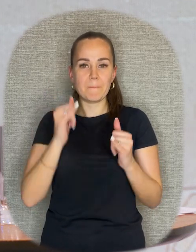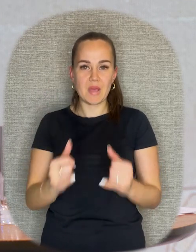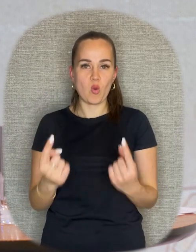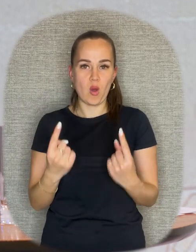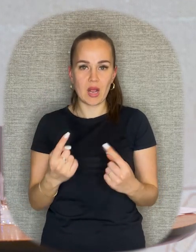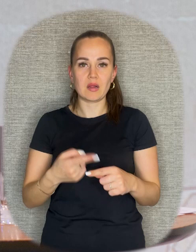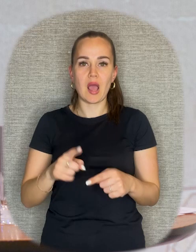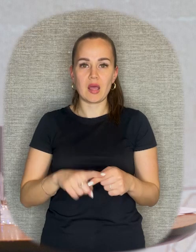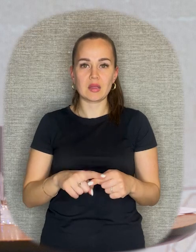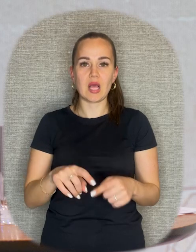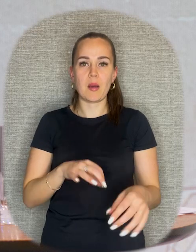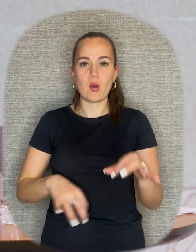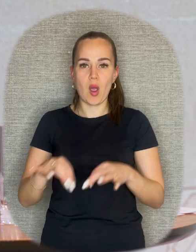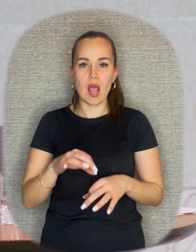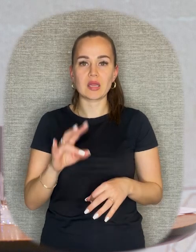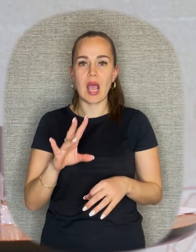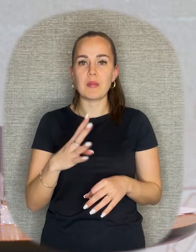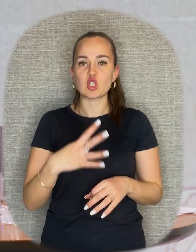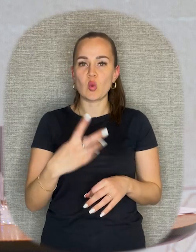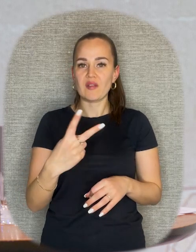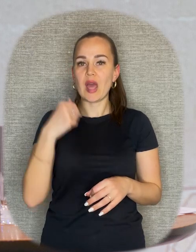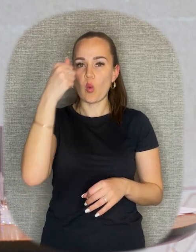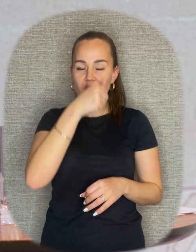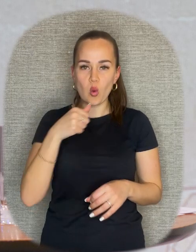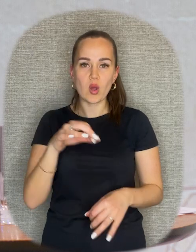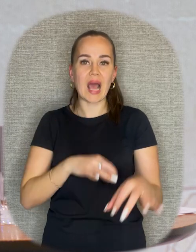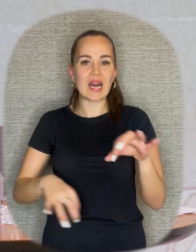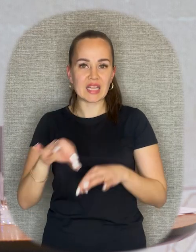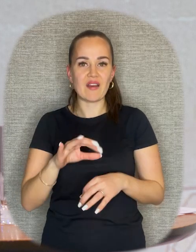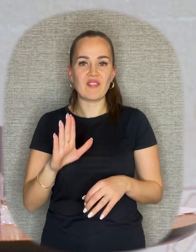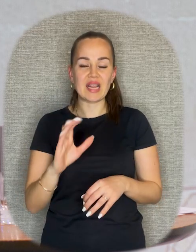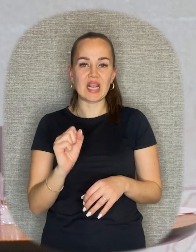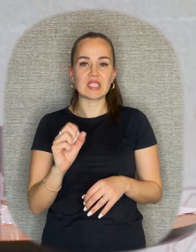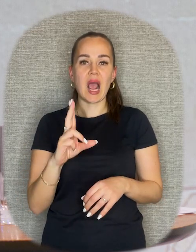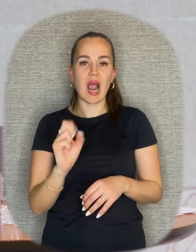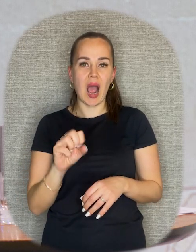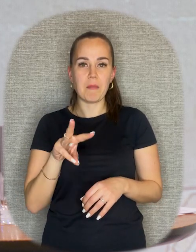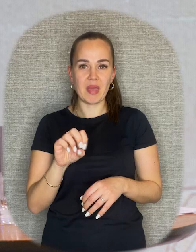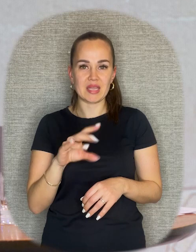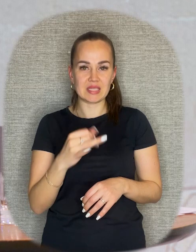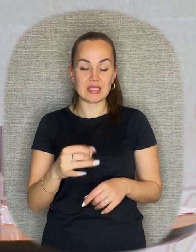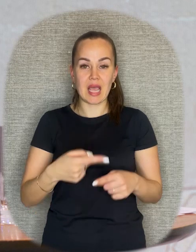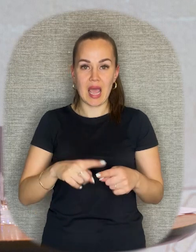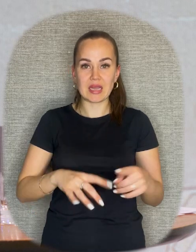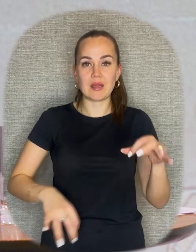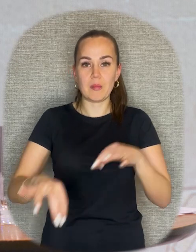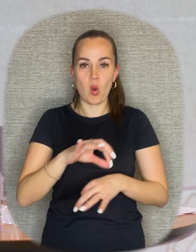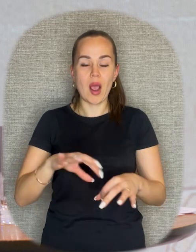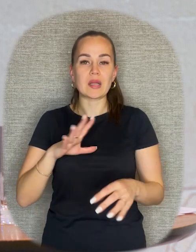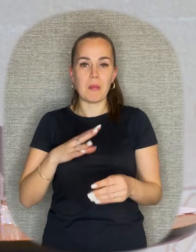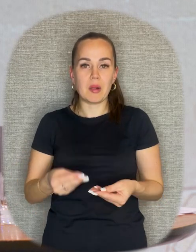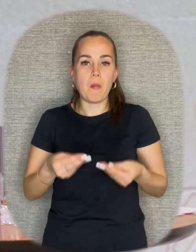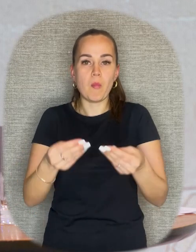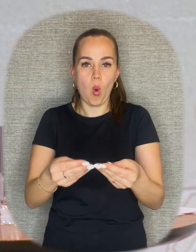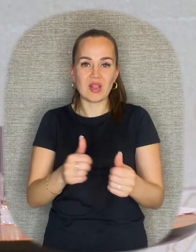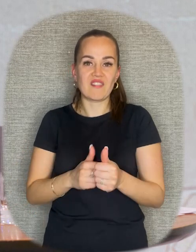по военному проекту гангутской мемориал это проект со в ноябрь сорок второго года